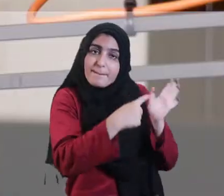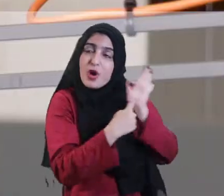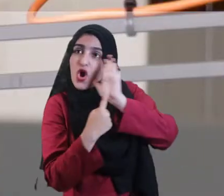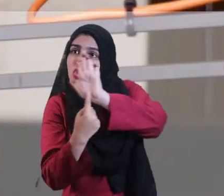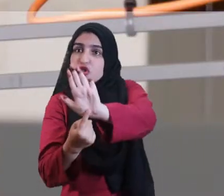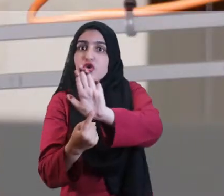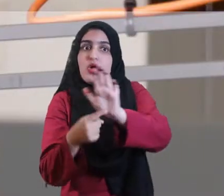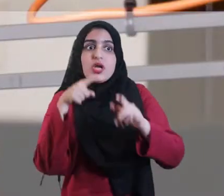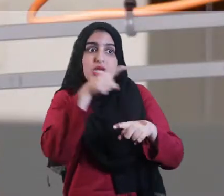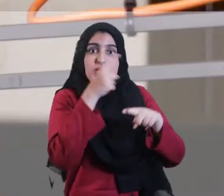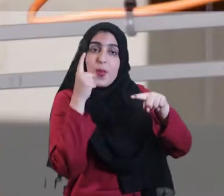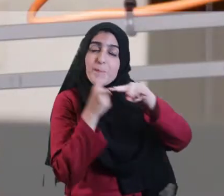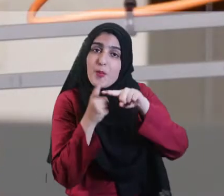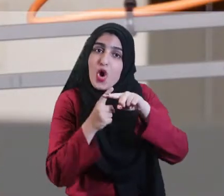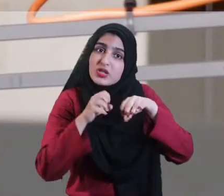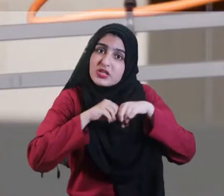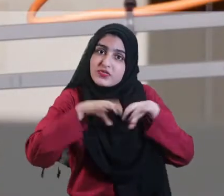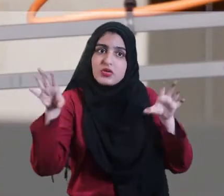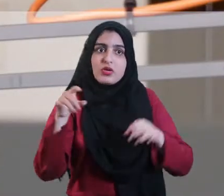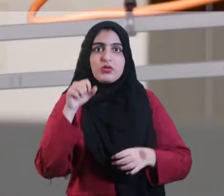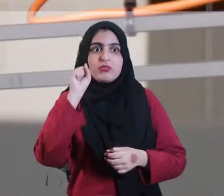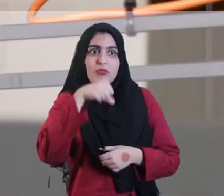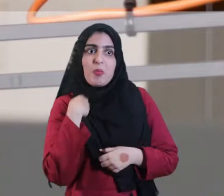subscribe And